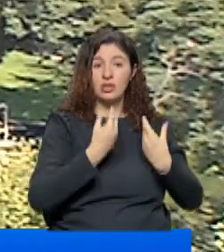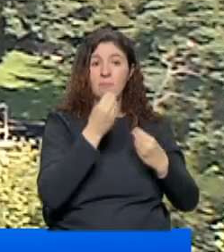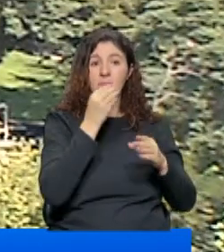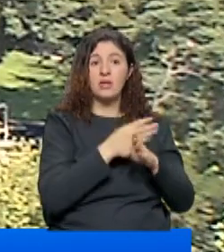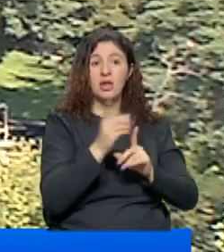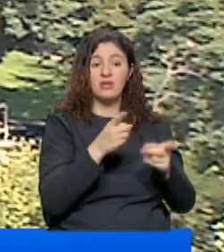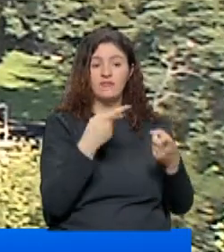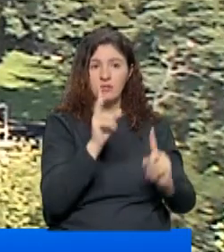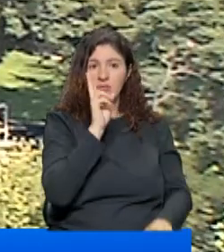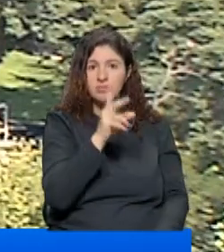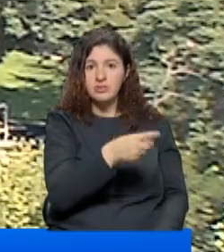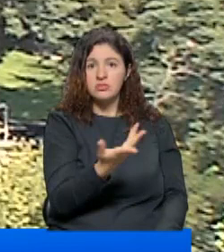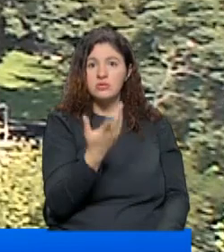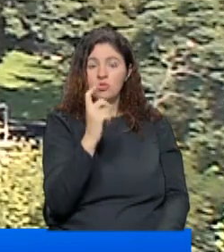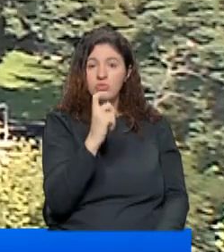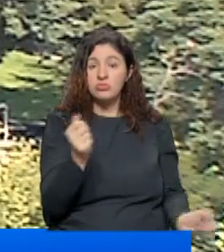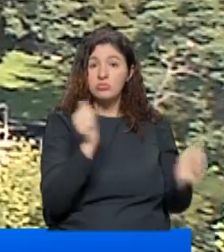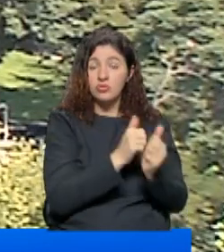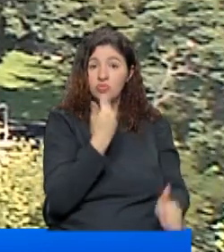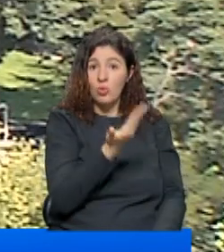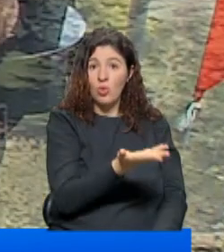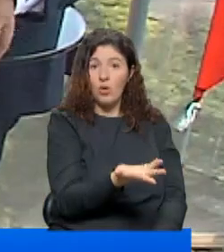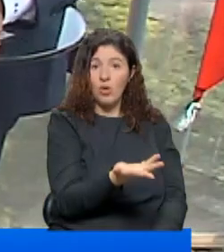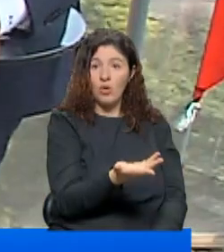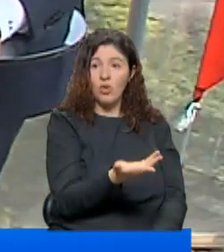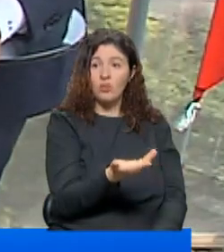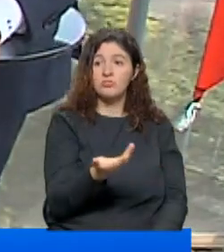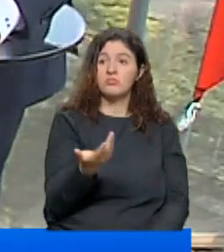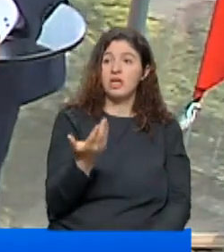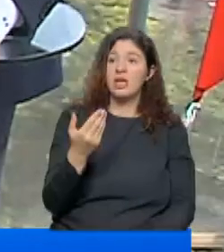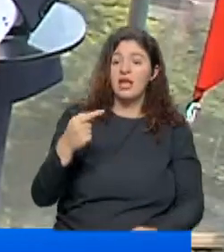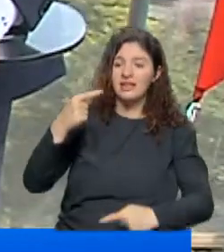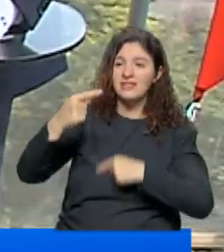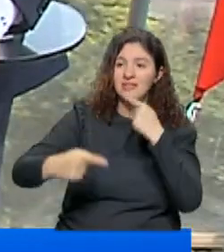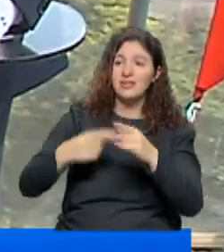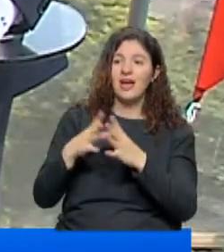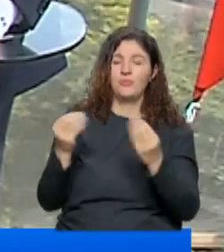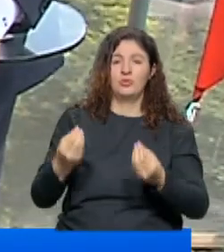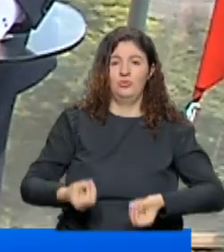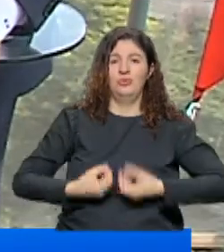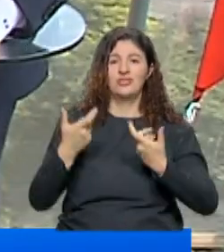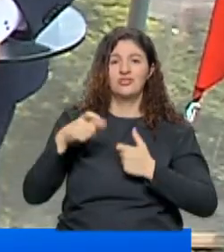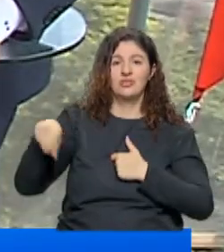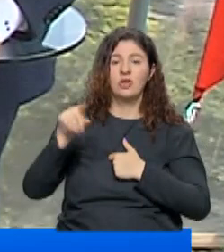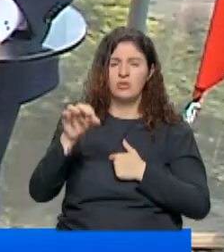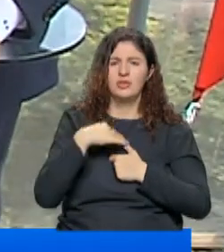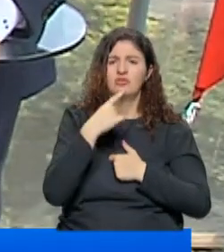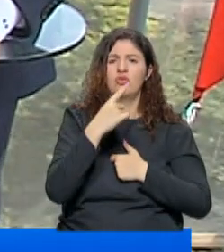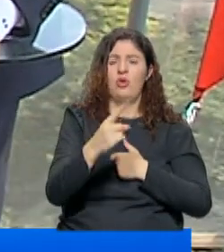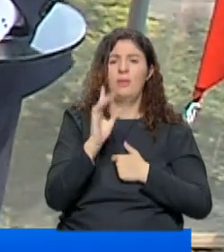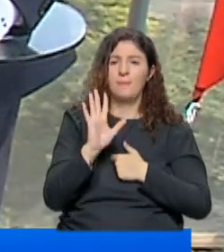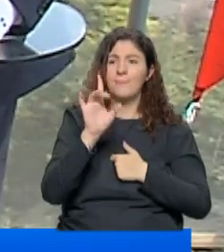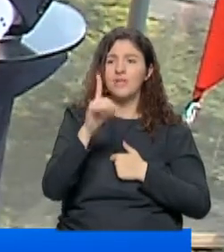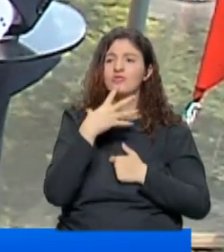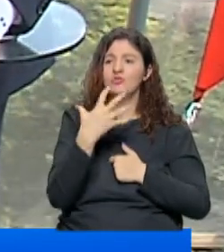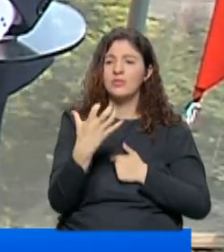market arasındaki farka bakar mısınız efendim? 9 kat diyor. İyi. Ritüelini kaybettin. Üretici, ya onu da söyleyeyim.